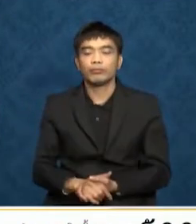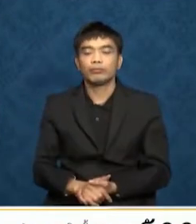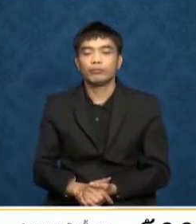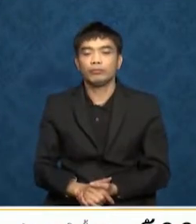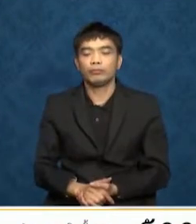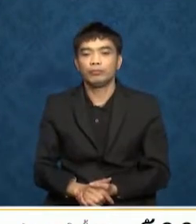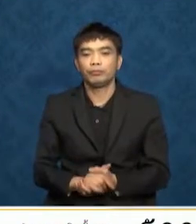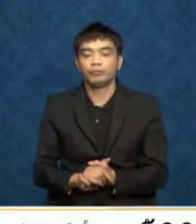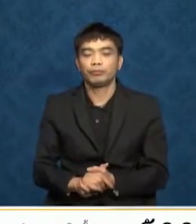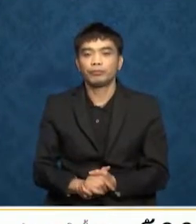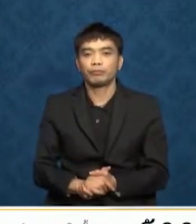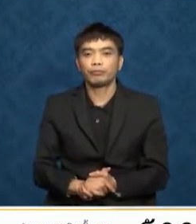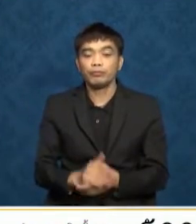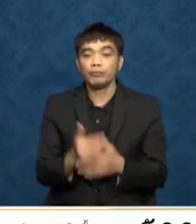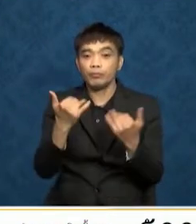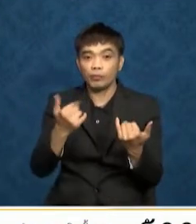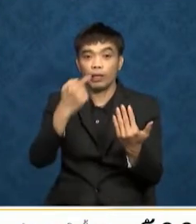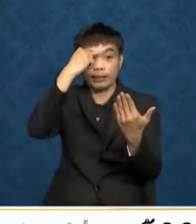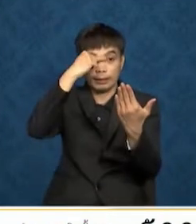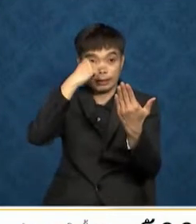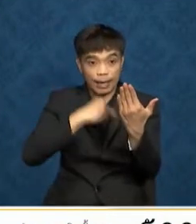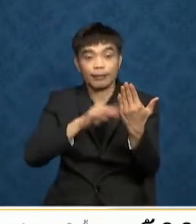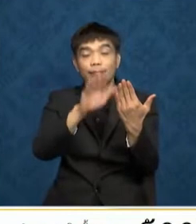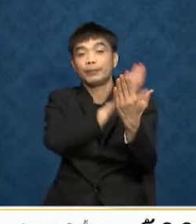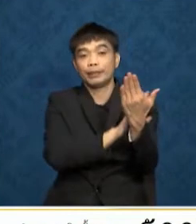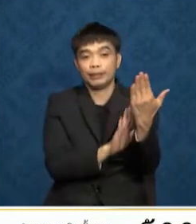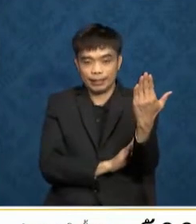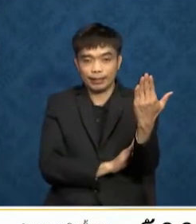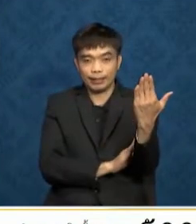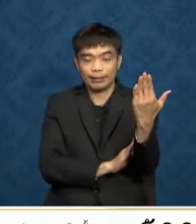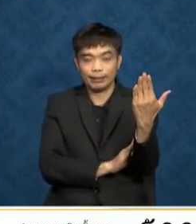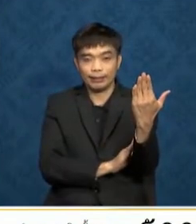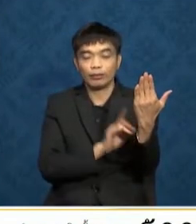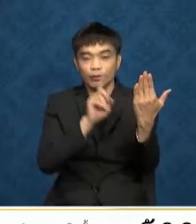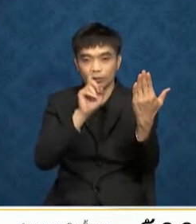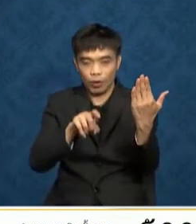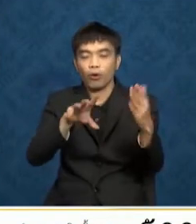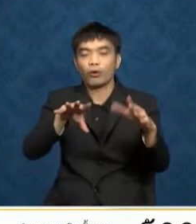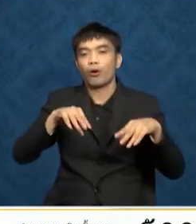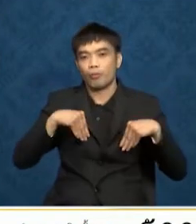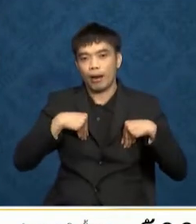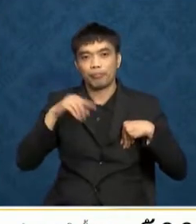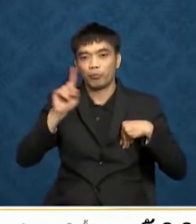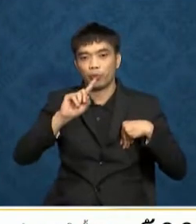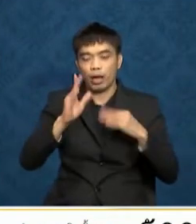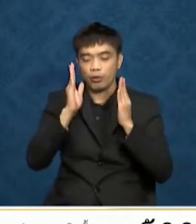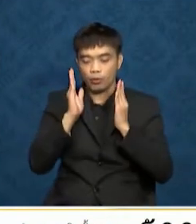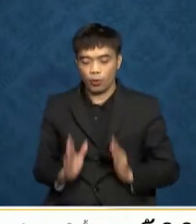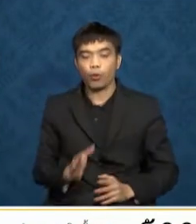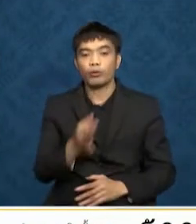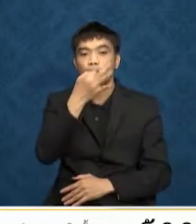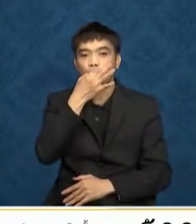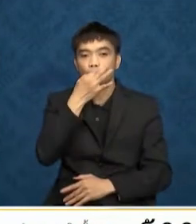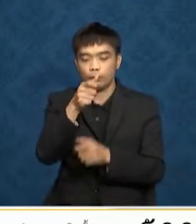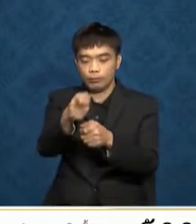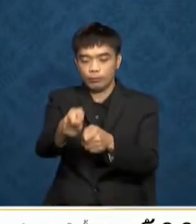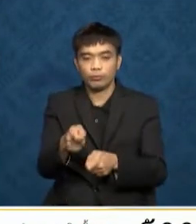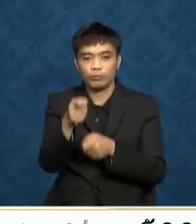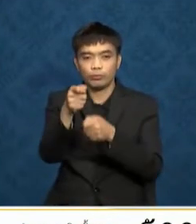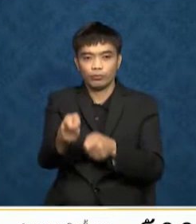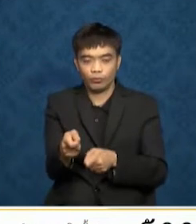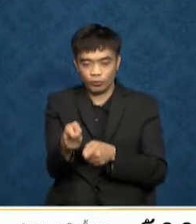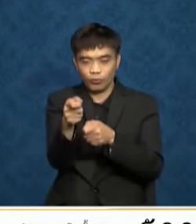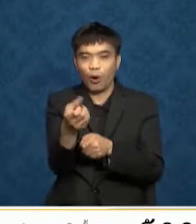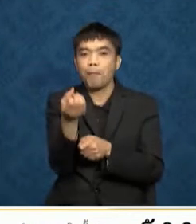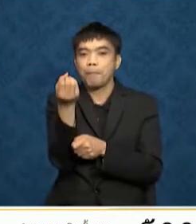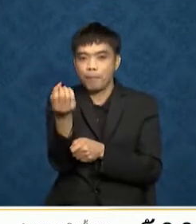ครับประเทศไทยเราหลีกเลี่ยงไม่ได้ครับเรามีพี่น้องเกษตรกรเยอะครับเกษตรกรทำ